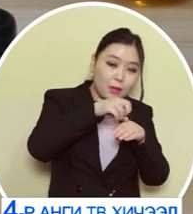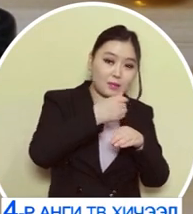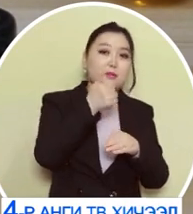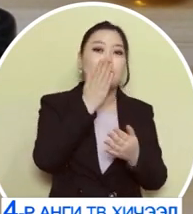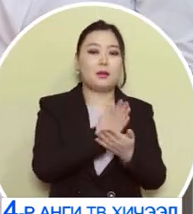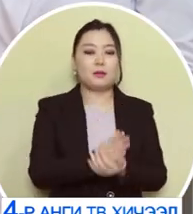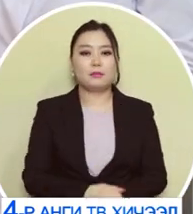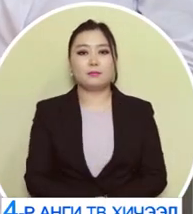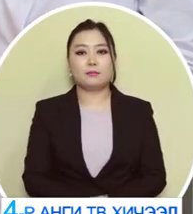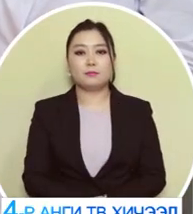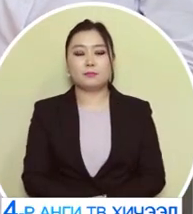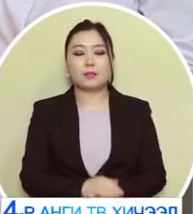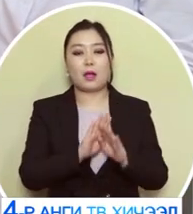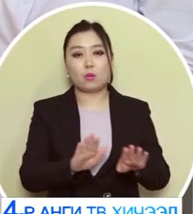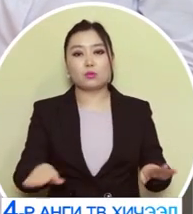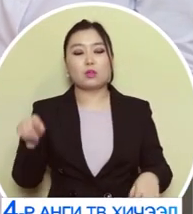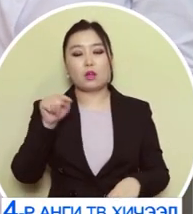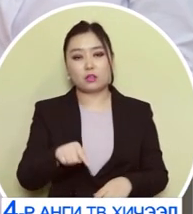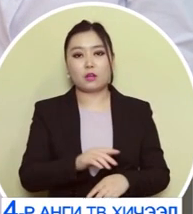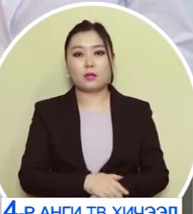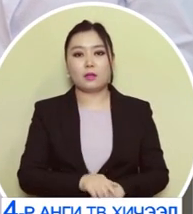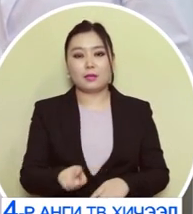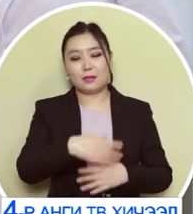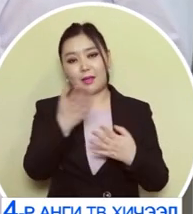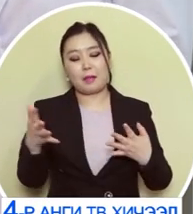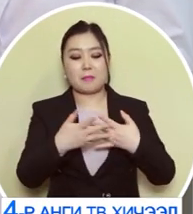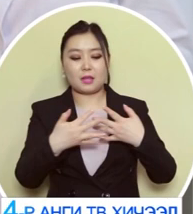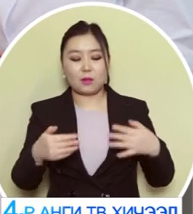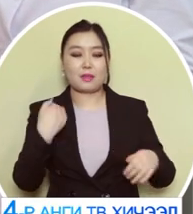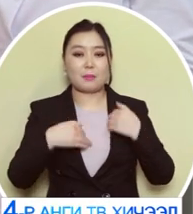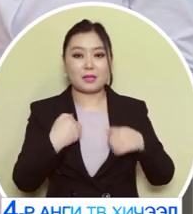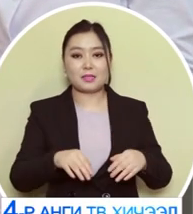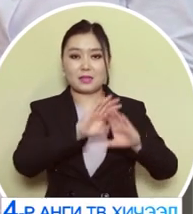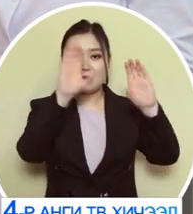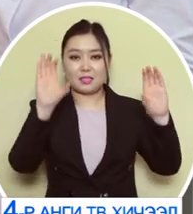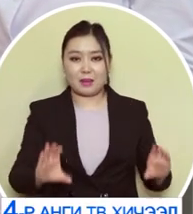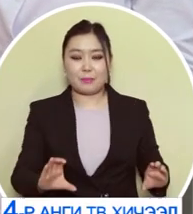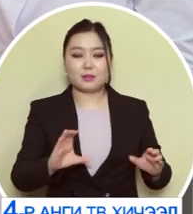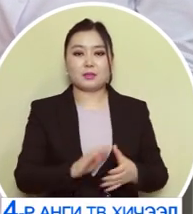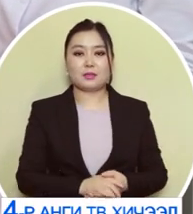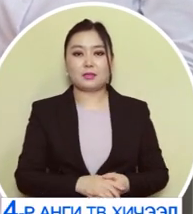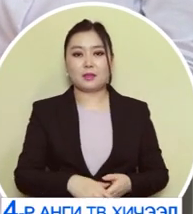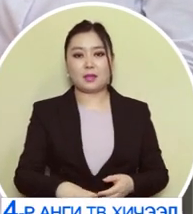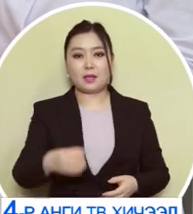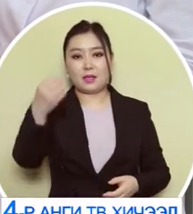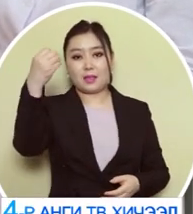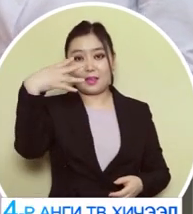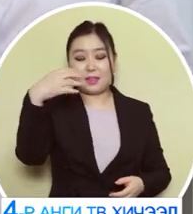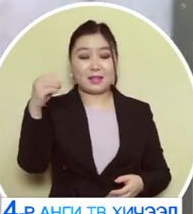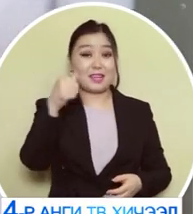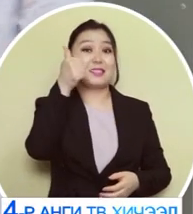Жанды. Енді бұл заттарды жанды жамбады деп екі топқа бөліп